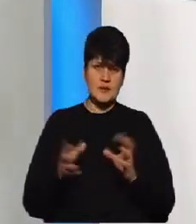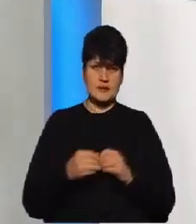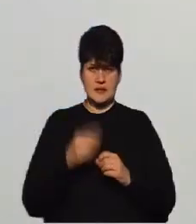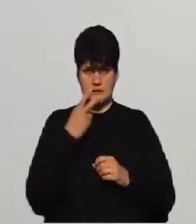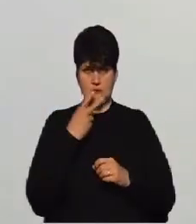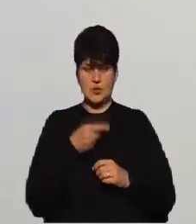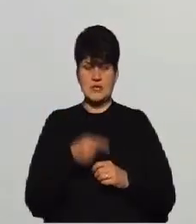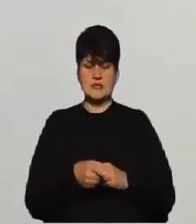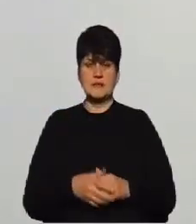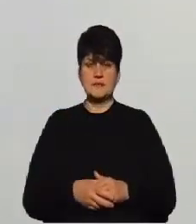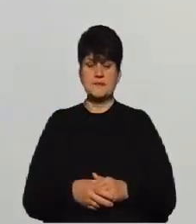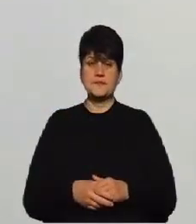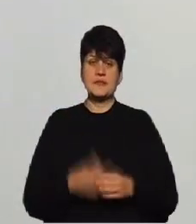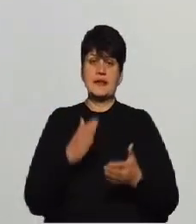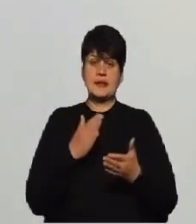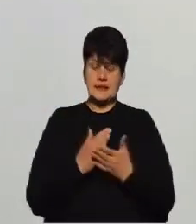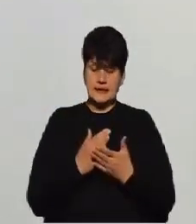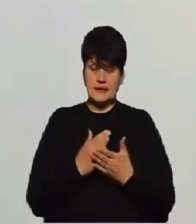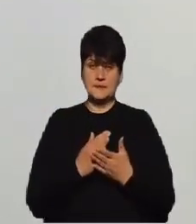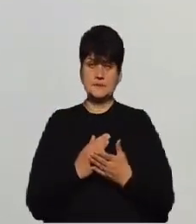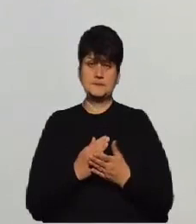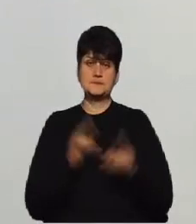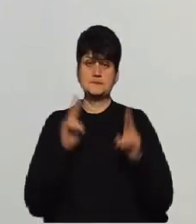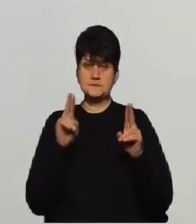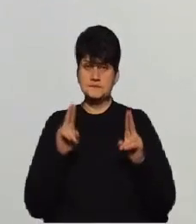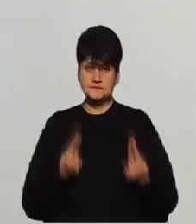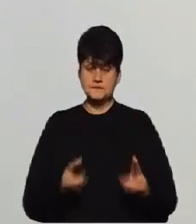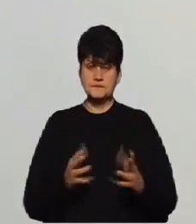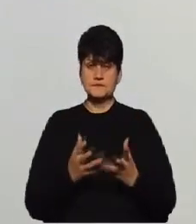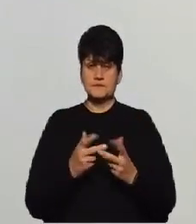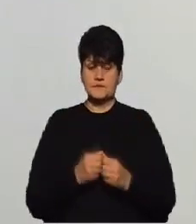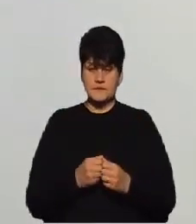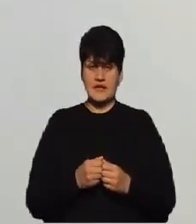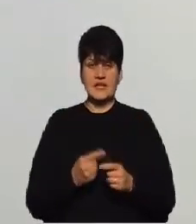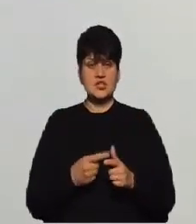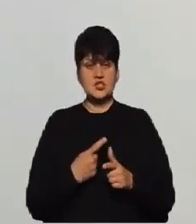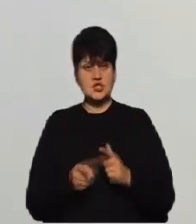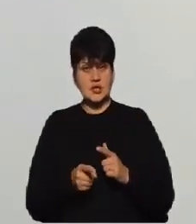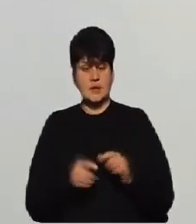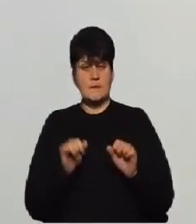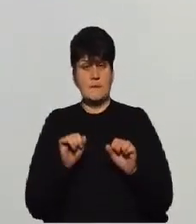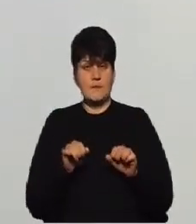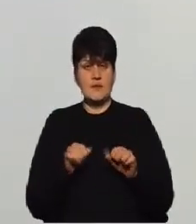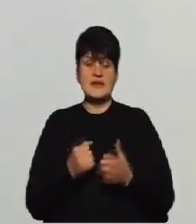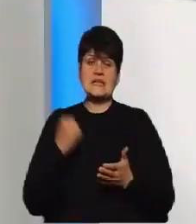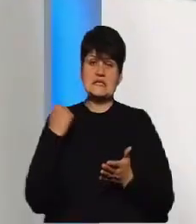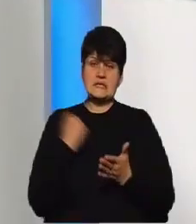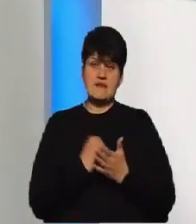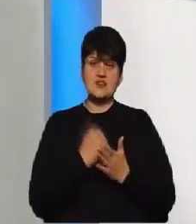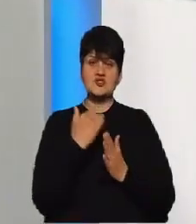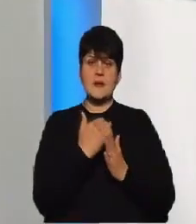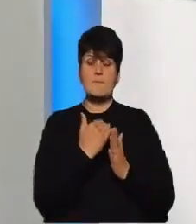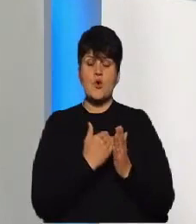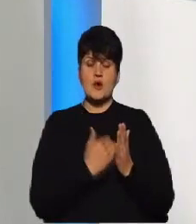так розумію, є алгоритм нарахування тарифів. Чи теоретично є, можливо його? Ні, є затверджений порядок. Угу. З